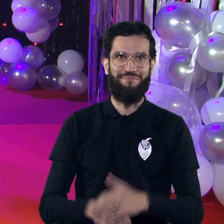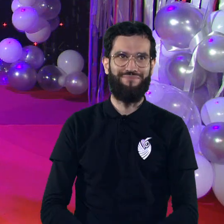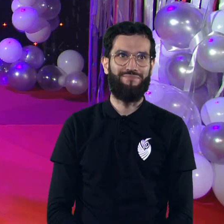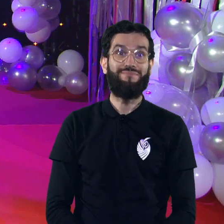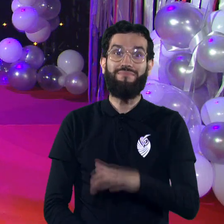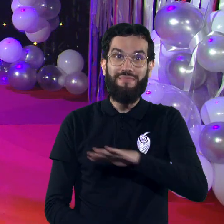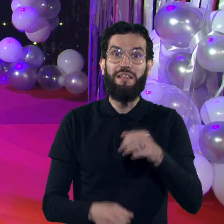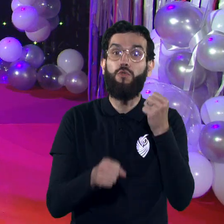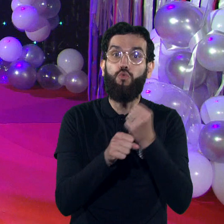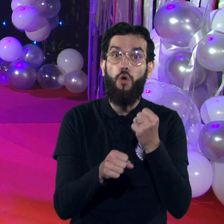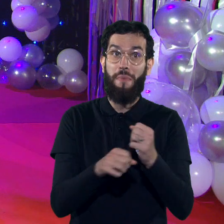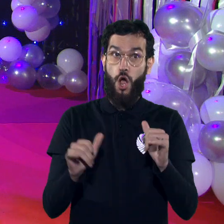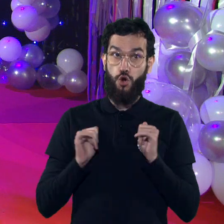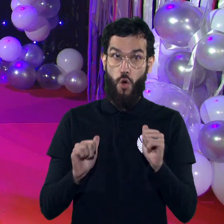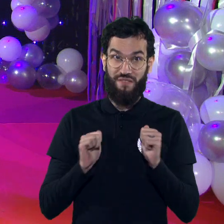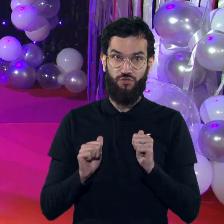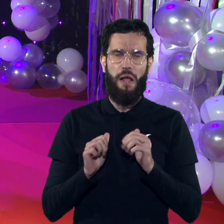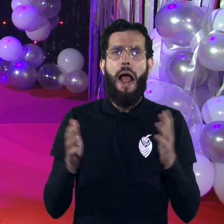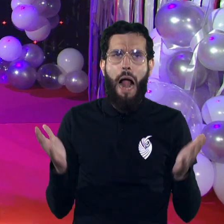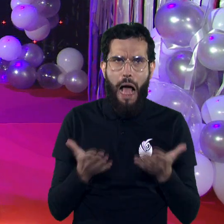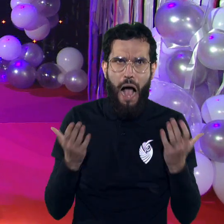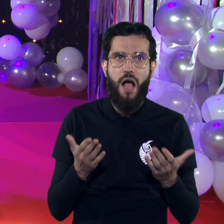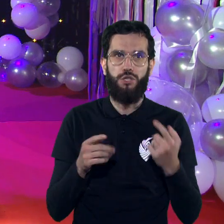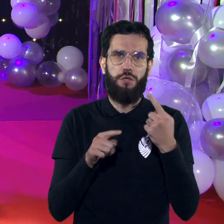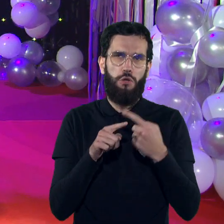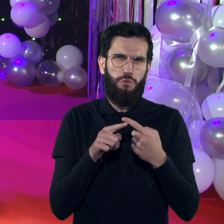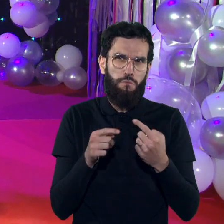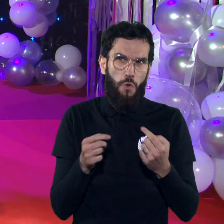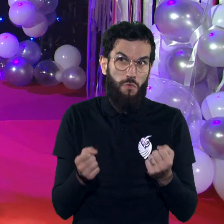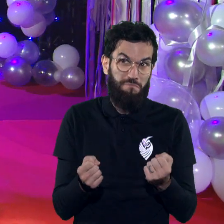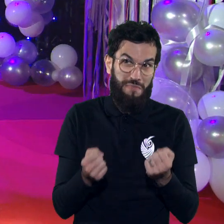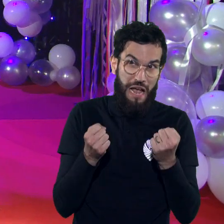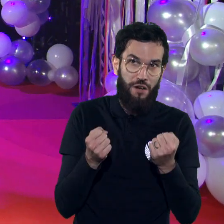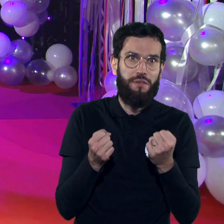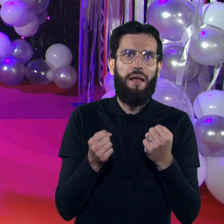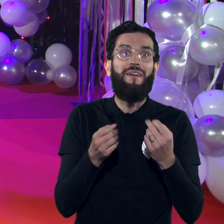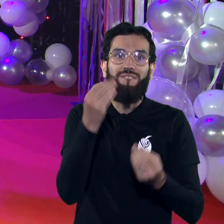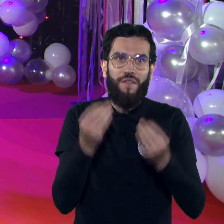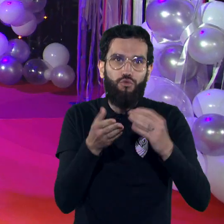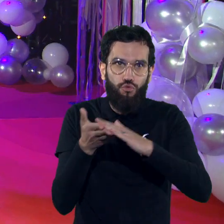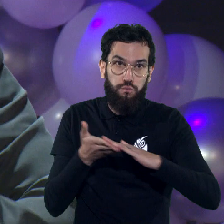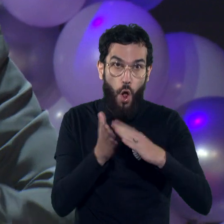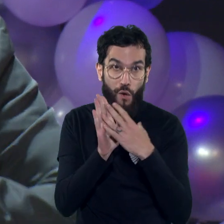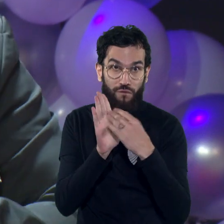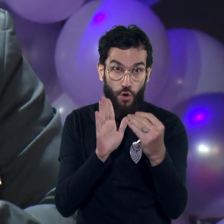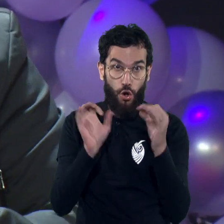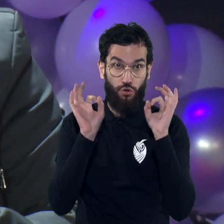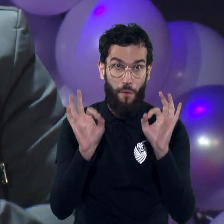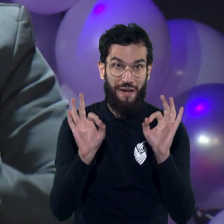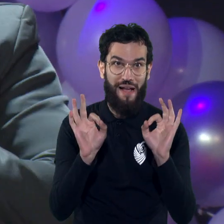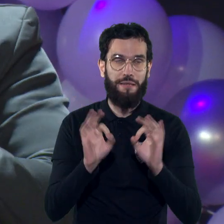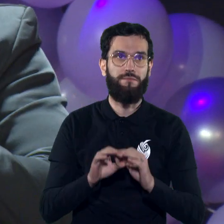to. Deti, dáme si rozcvičku. Dáme si najprv takú ľahšiu trošku, potom trošku ťažšiu. Skúšajte to s nami doma, teda so mnou